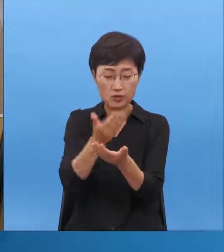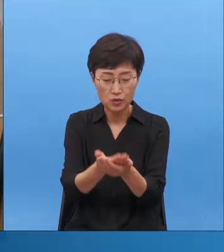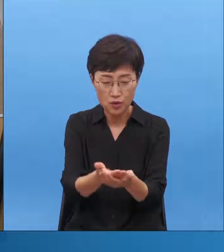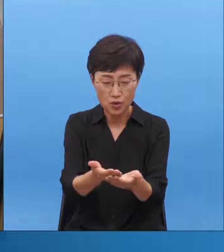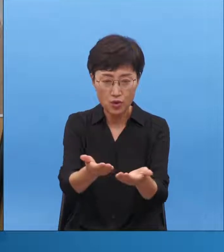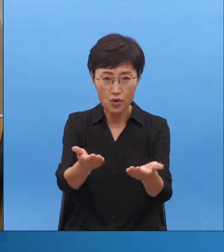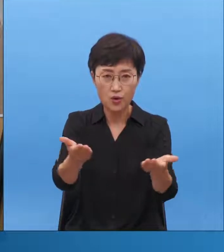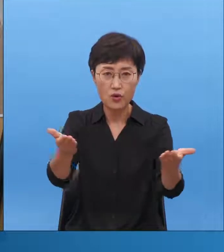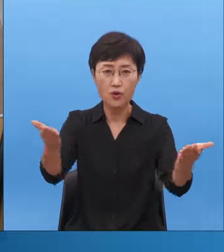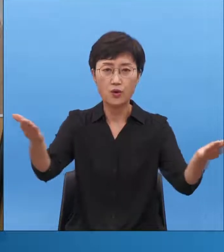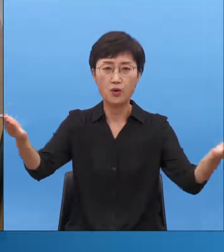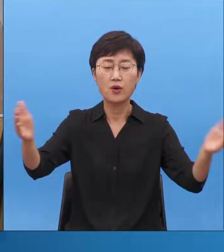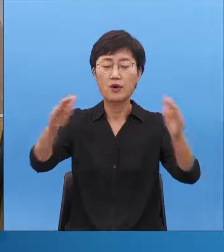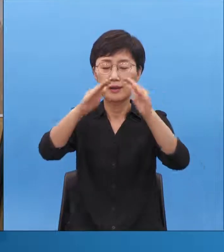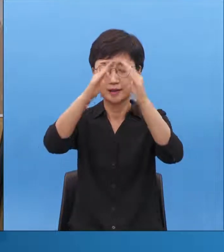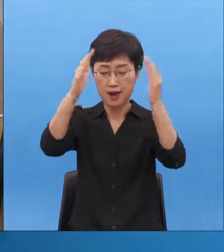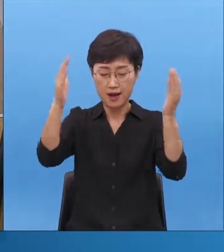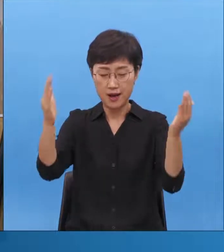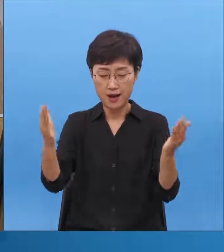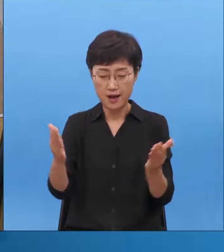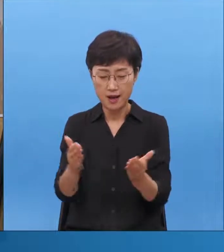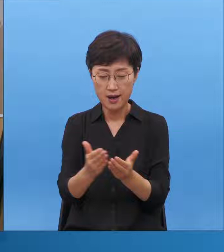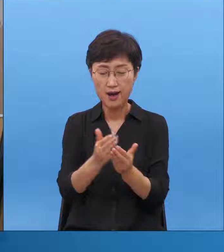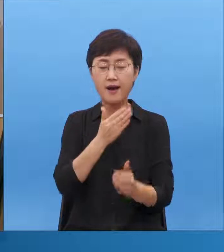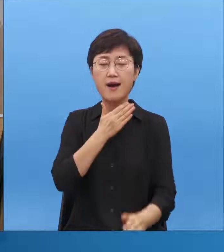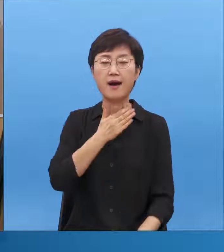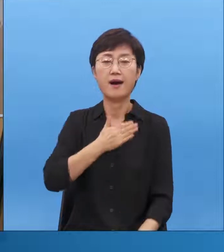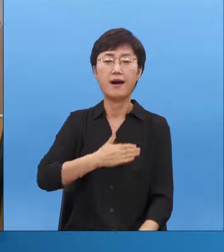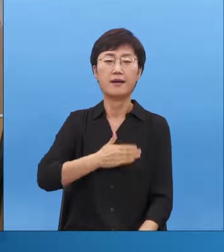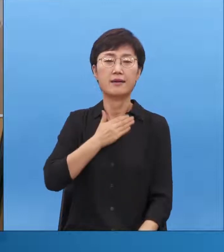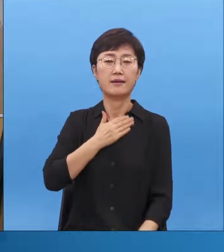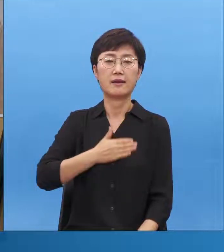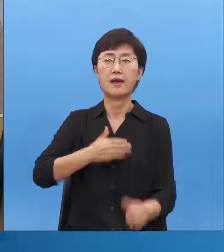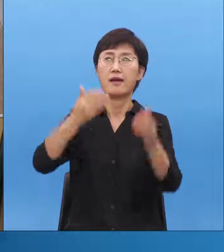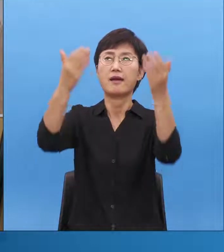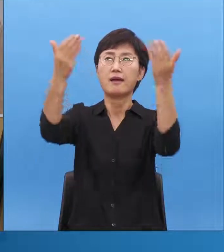영광 너희가 다 알게